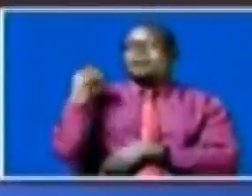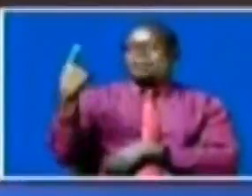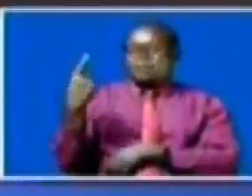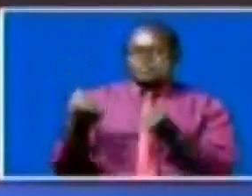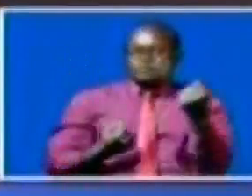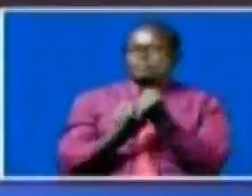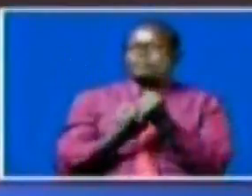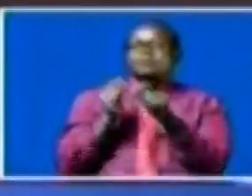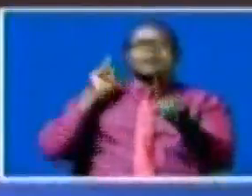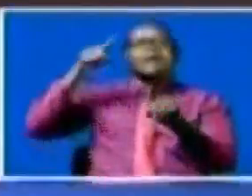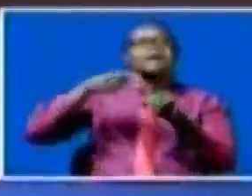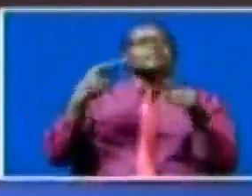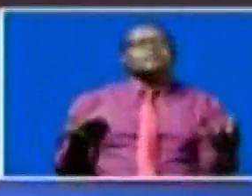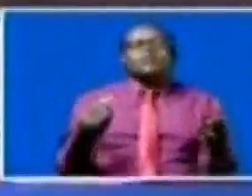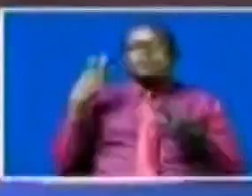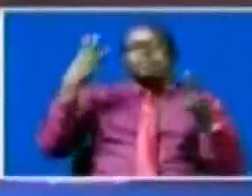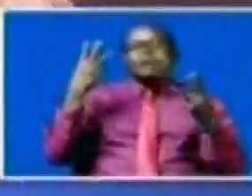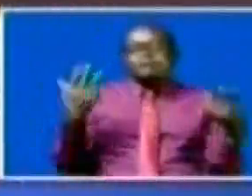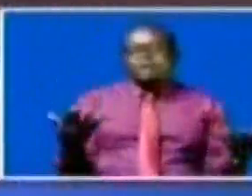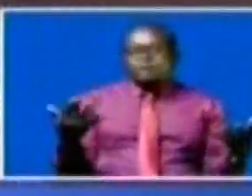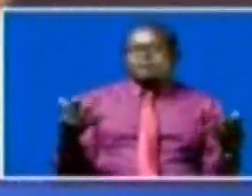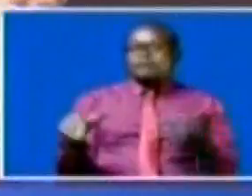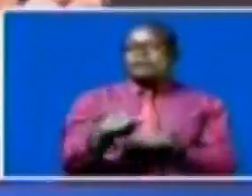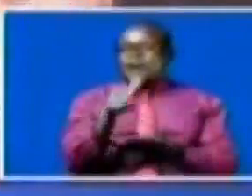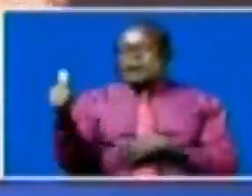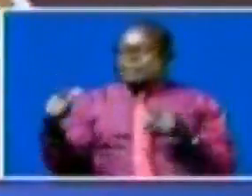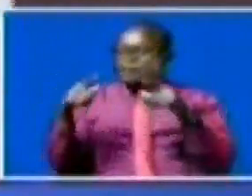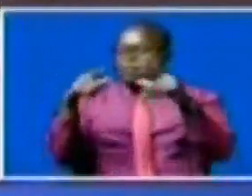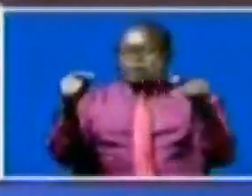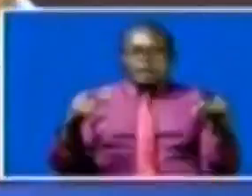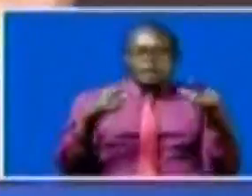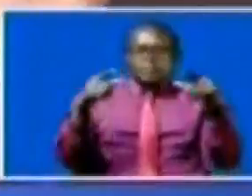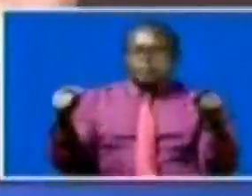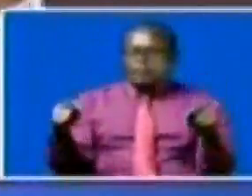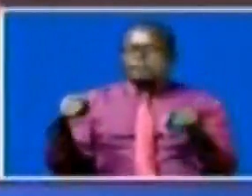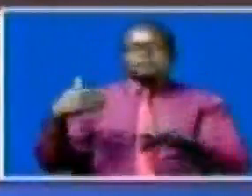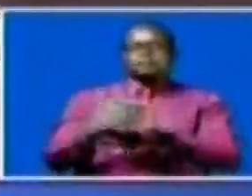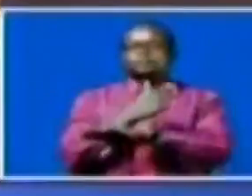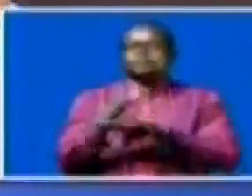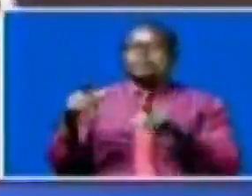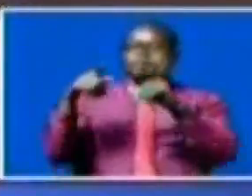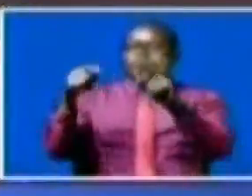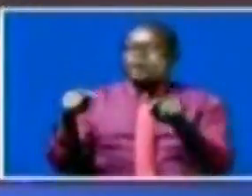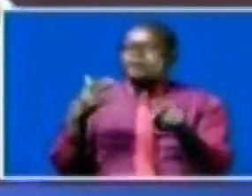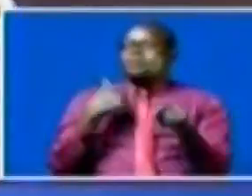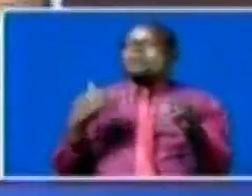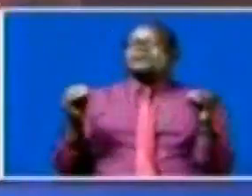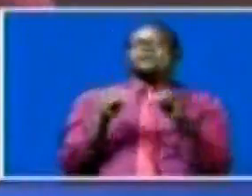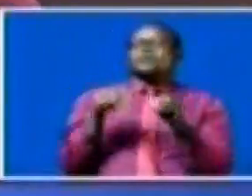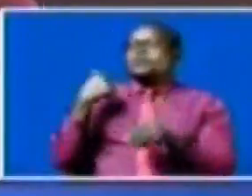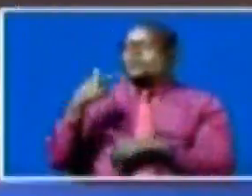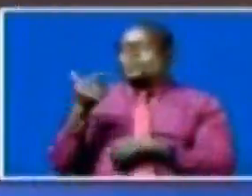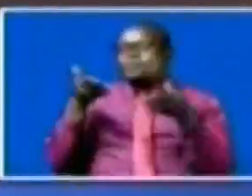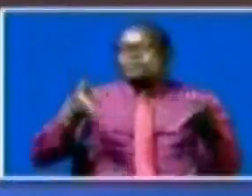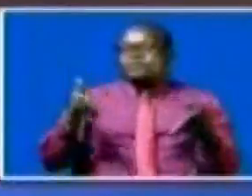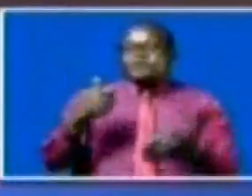so haraka ni ya nini, wasiwasi ni ya nini. Hii maneno mengine hapa kidogo kidogo, wakora wengine wanakuja hapa wanasema sijui wanataka kupanga namna hii namna hii.